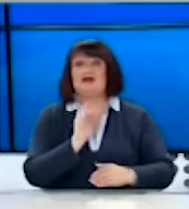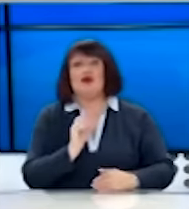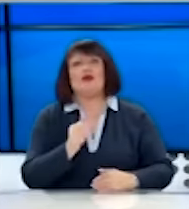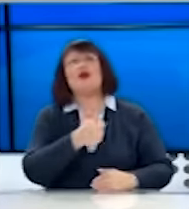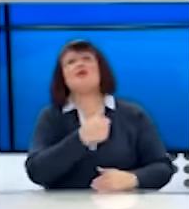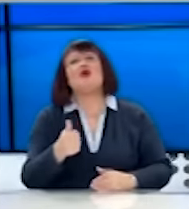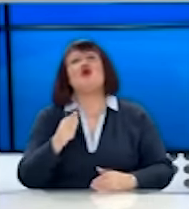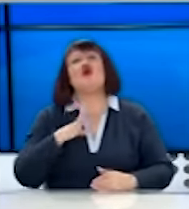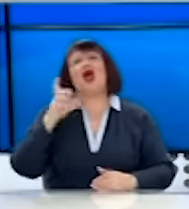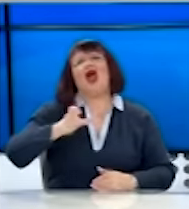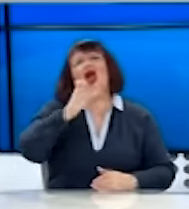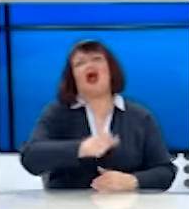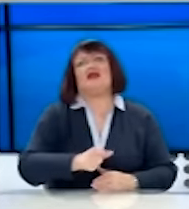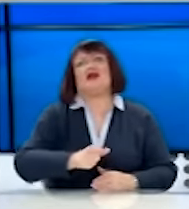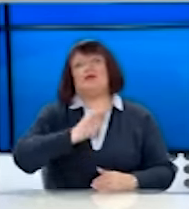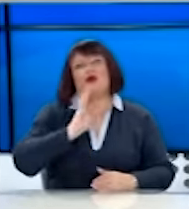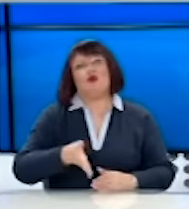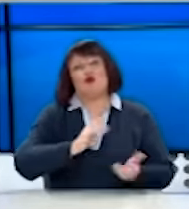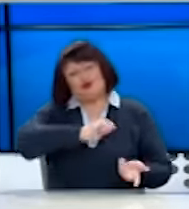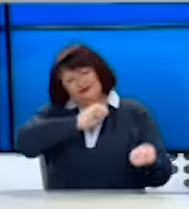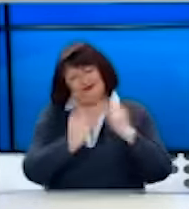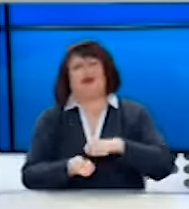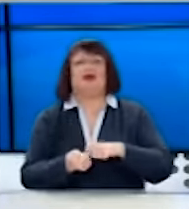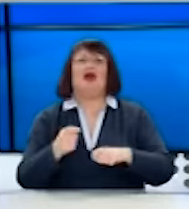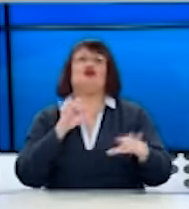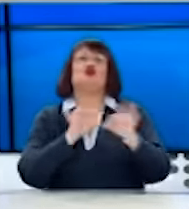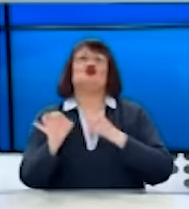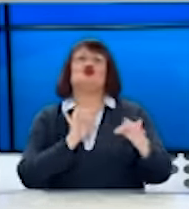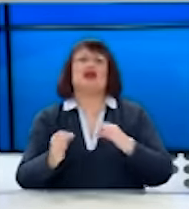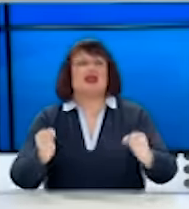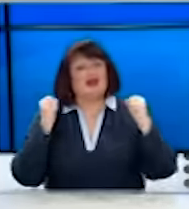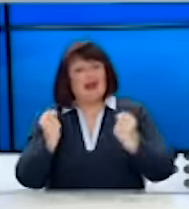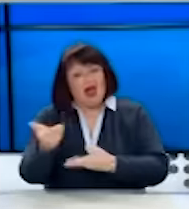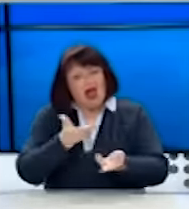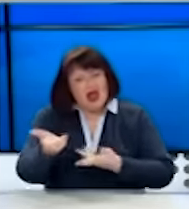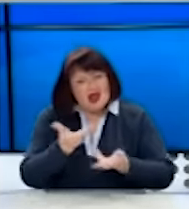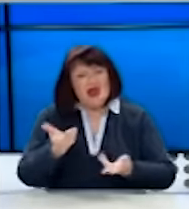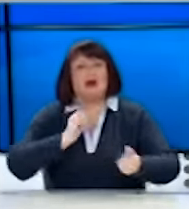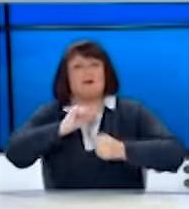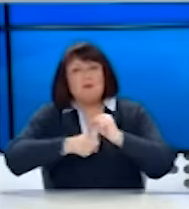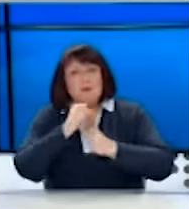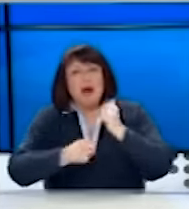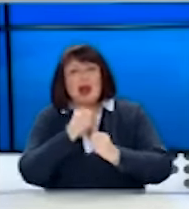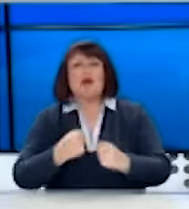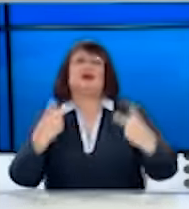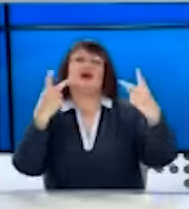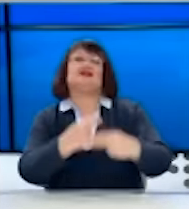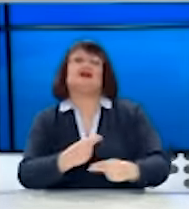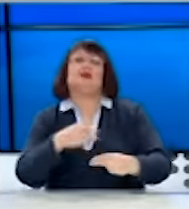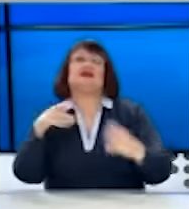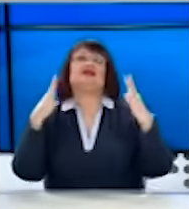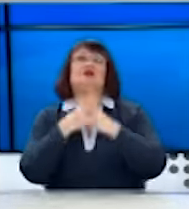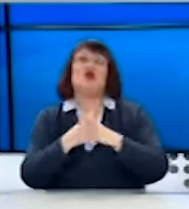μόνοι που μπορούν να ανατρέψουν τέτοια σχέδια. Να δυναμώσουν την αλληλεγγύη, την πάλη τους, για να σταματήσει τώρα